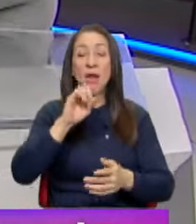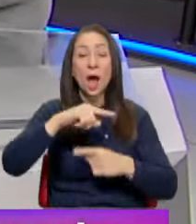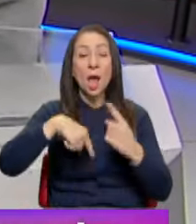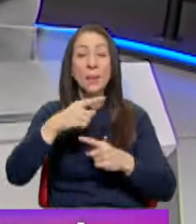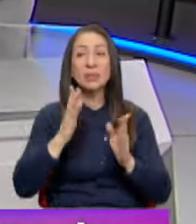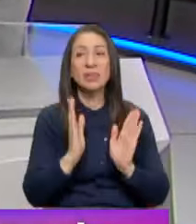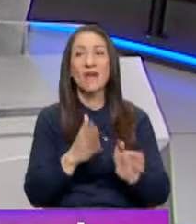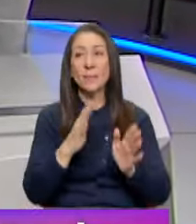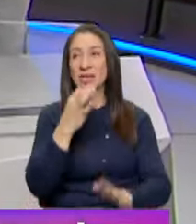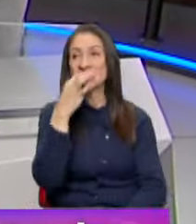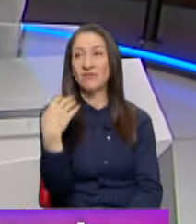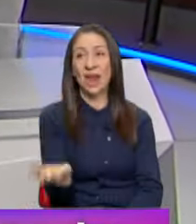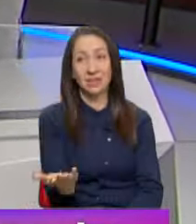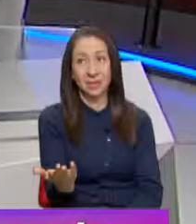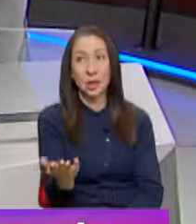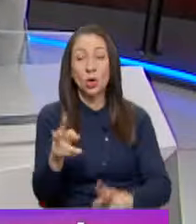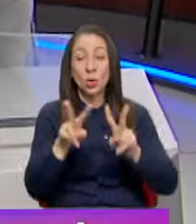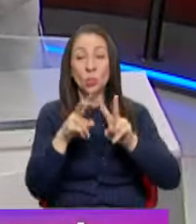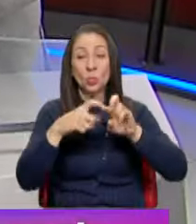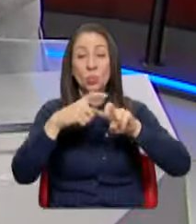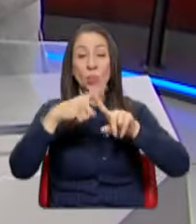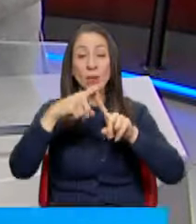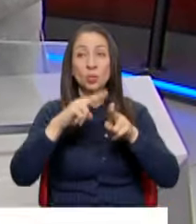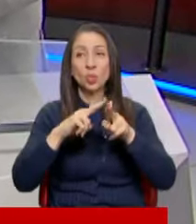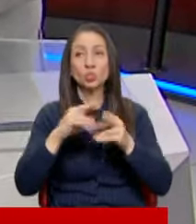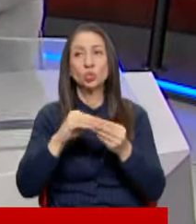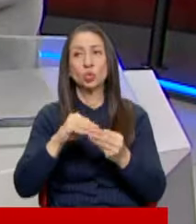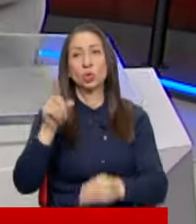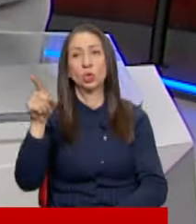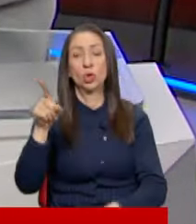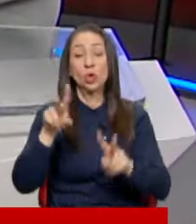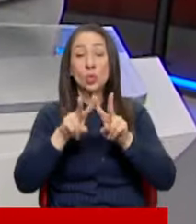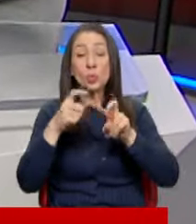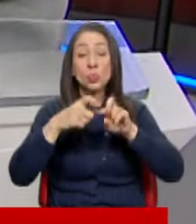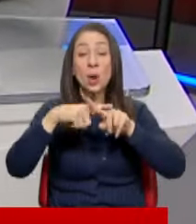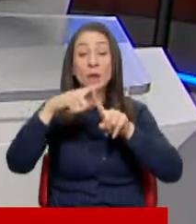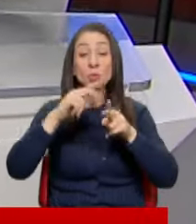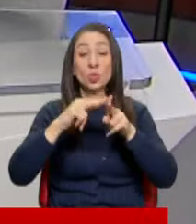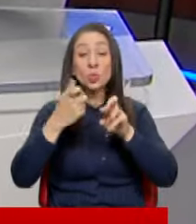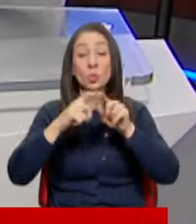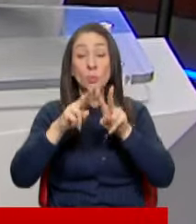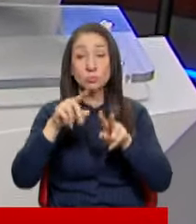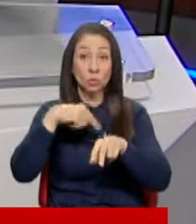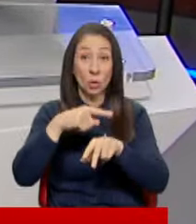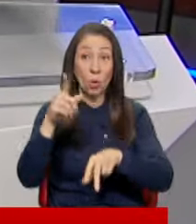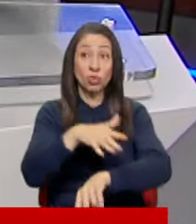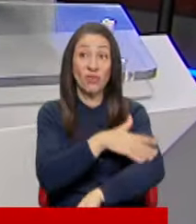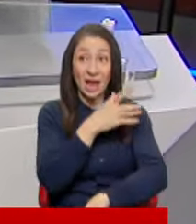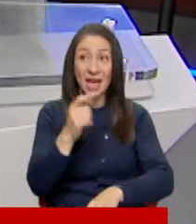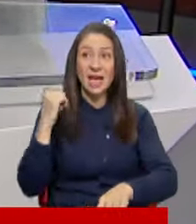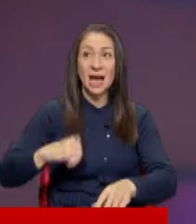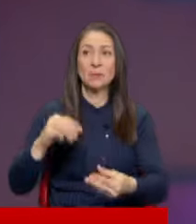beklenilmektedir izin veren Murat kurum suçludur Murat kurumla birlikte o dönemin Valisi